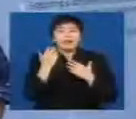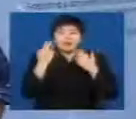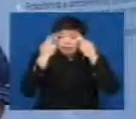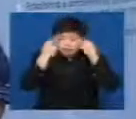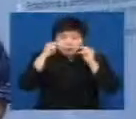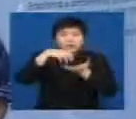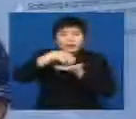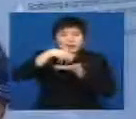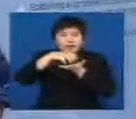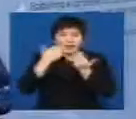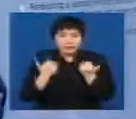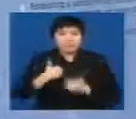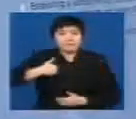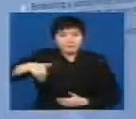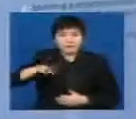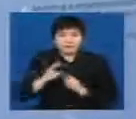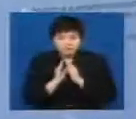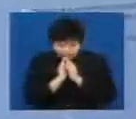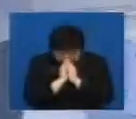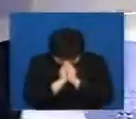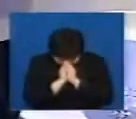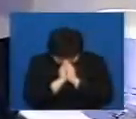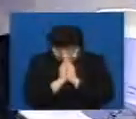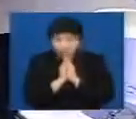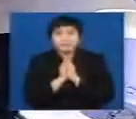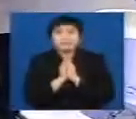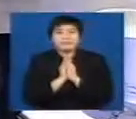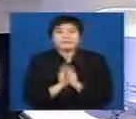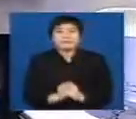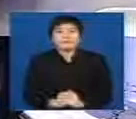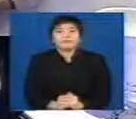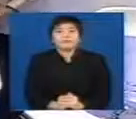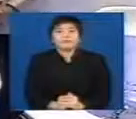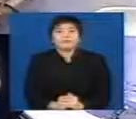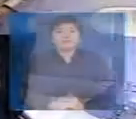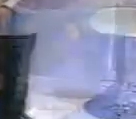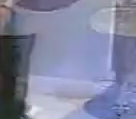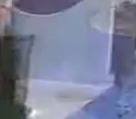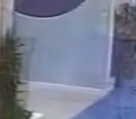ชนครับวันนี้ผมธีรัตน์รัตนเสวีสวัสดีครับ ครับ